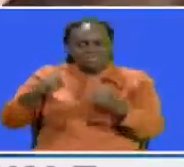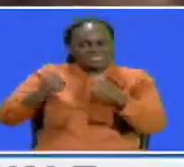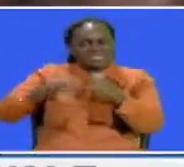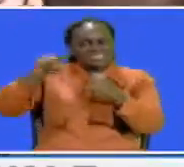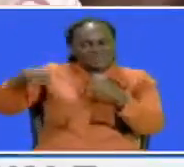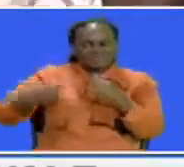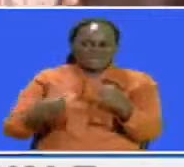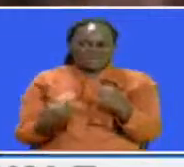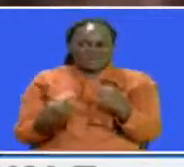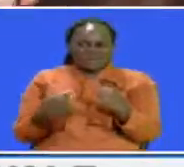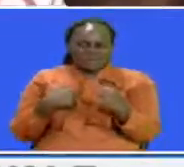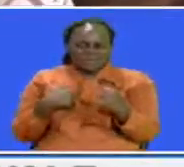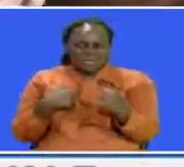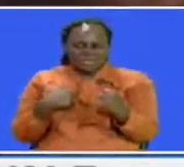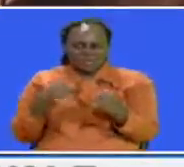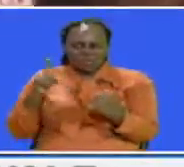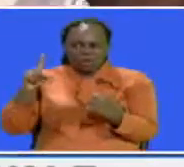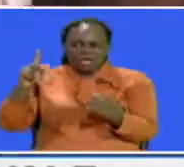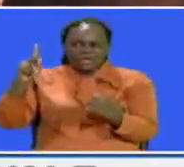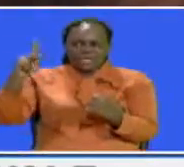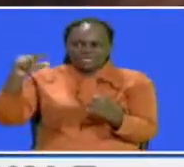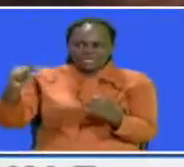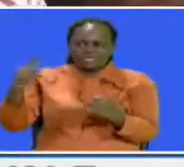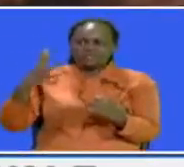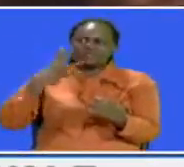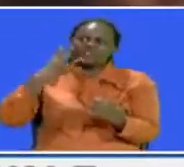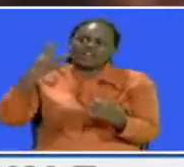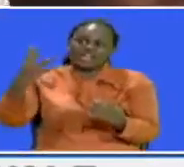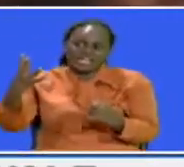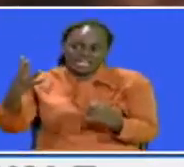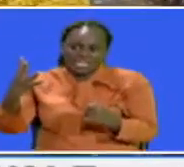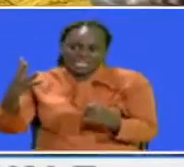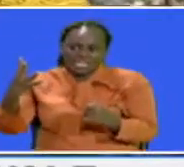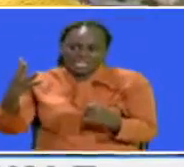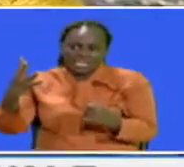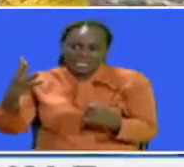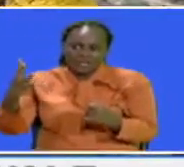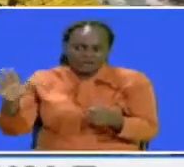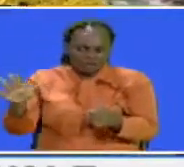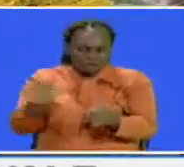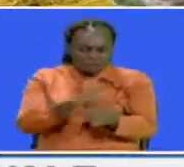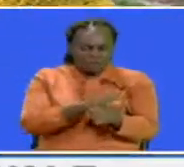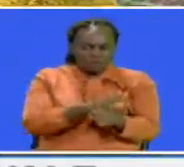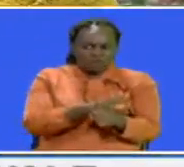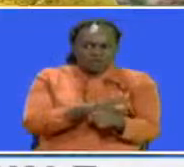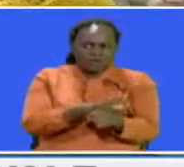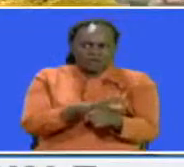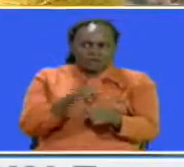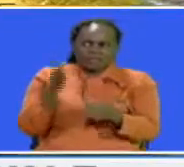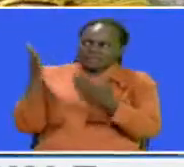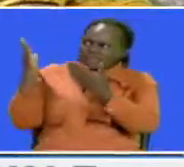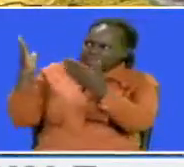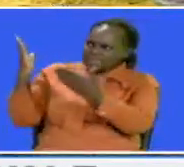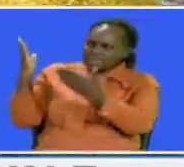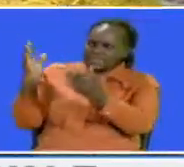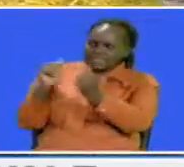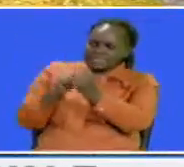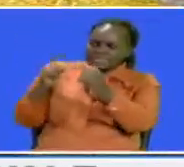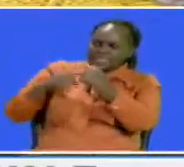6,000, nitauza kwa kilo shilingi 400. Kwa ujumla yote hapa itakuwa ni